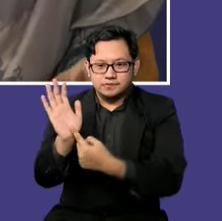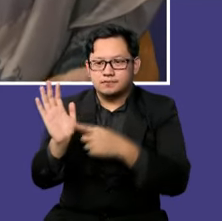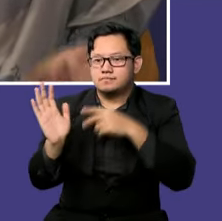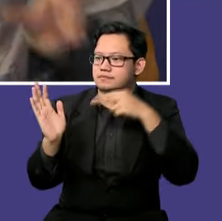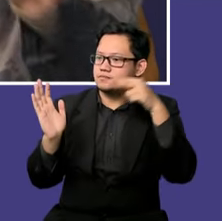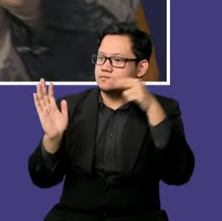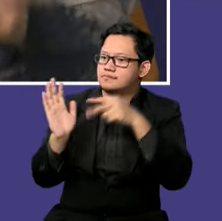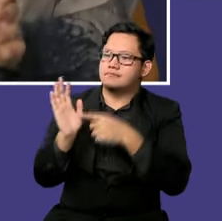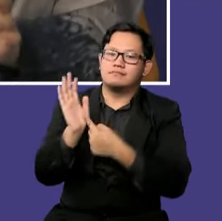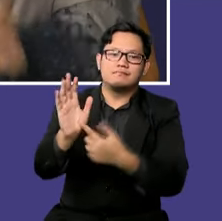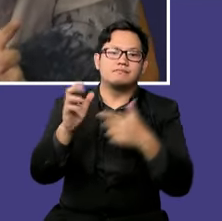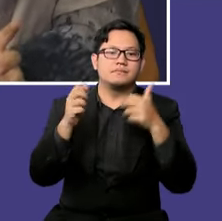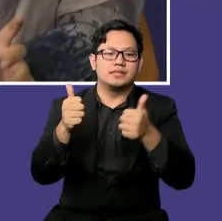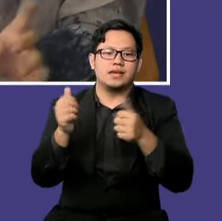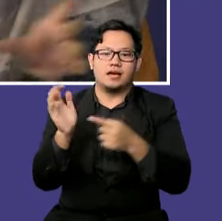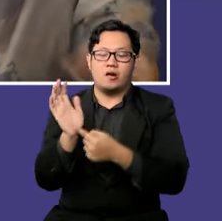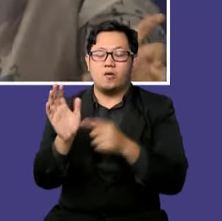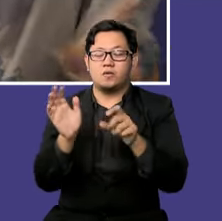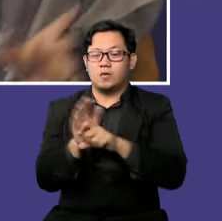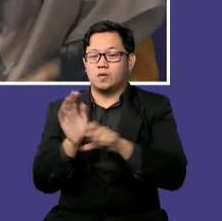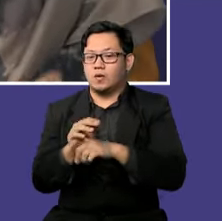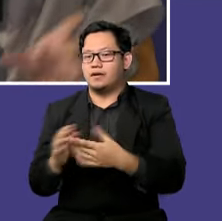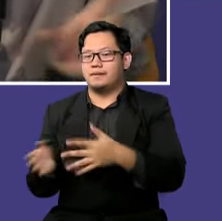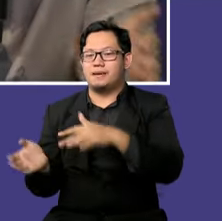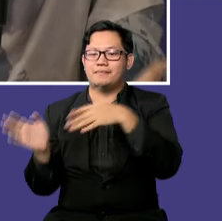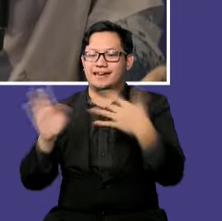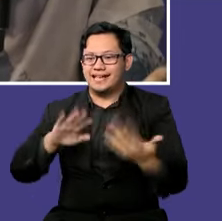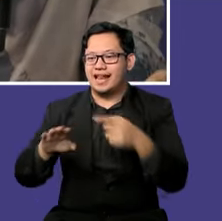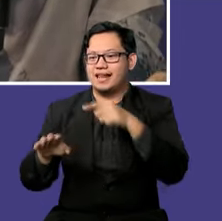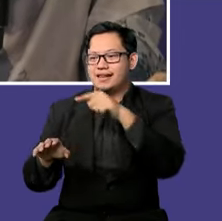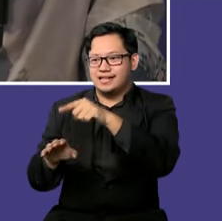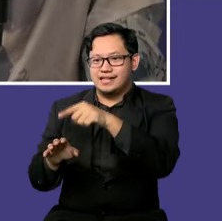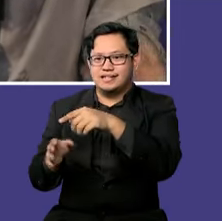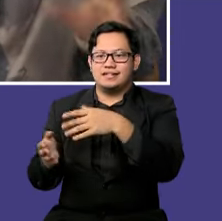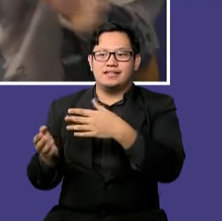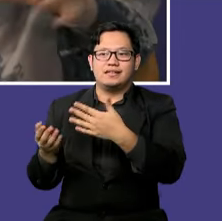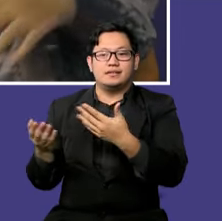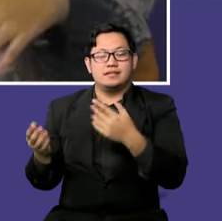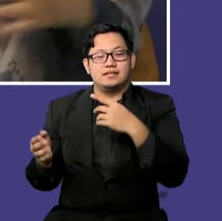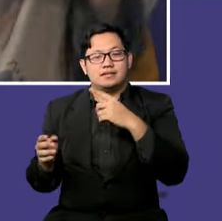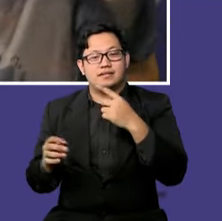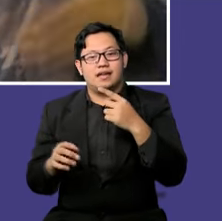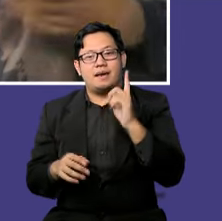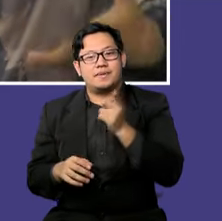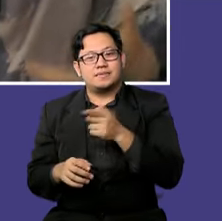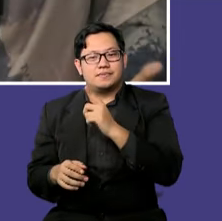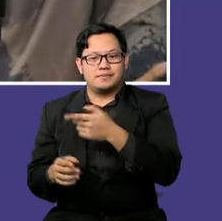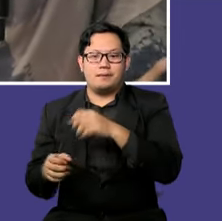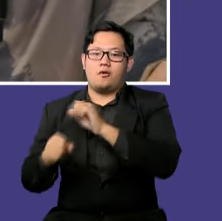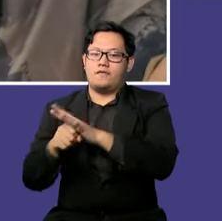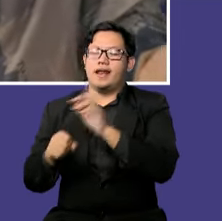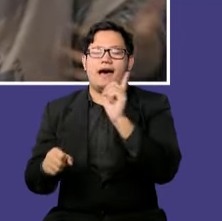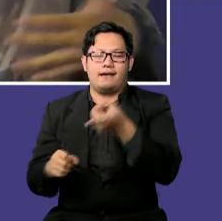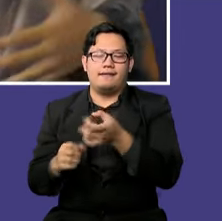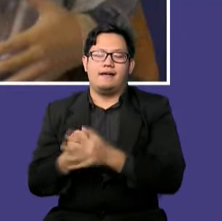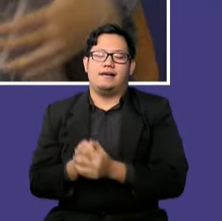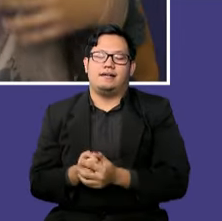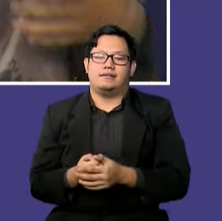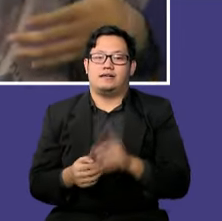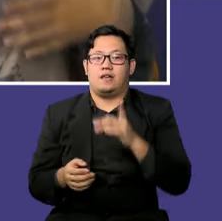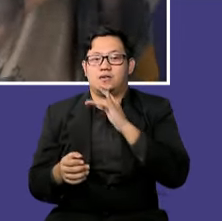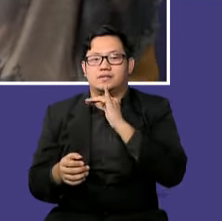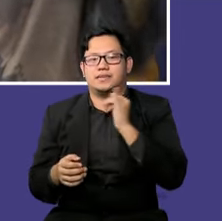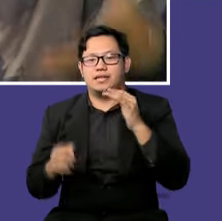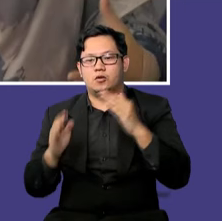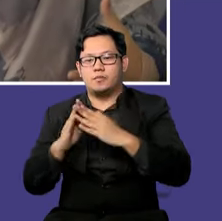meninggal dalam kondisi covert adalah meninggal karena covert Nana dengan diagnosis kematiannya gitu ya kalau di rumah